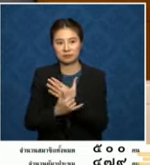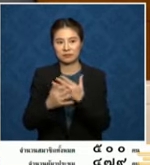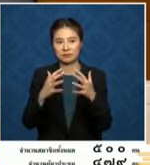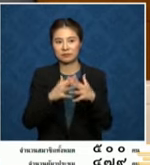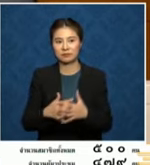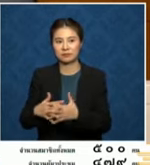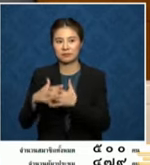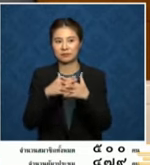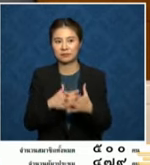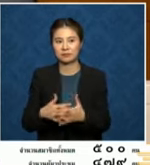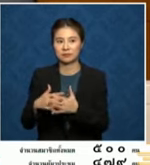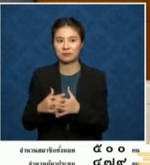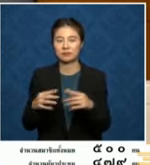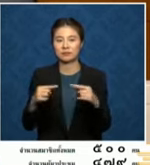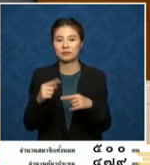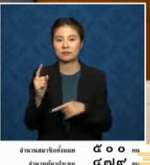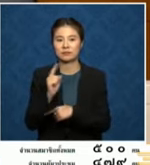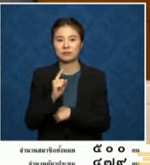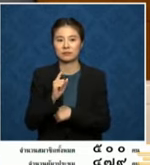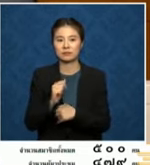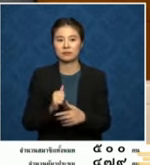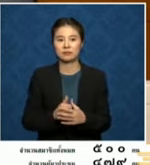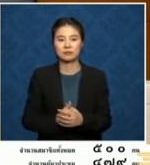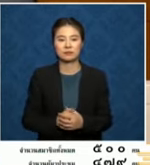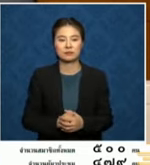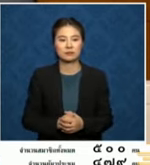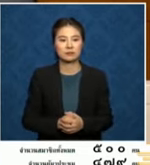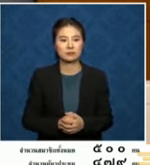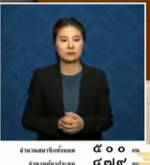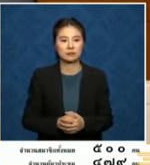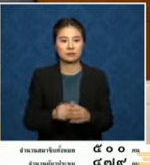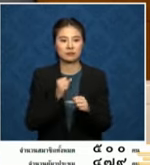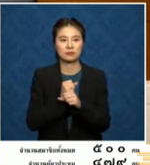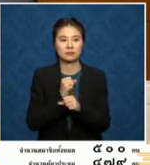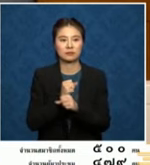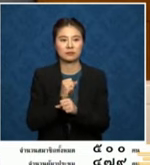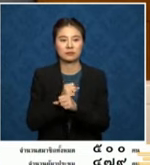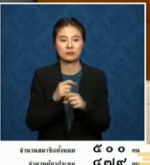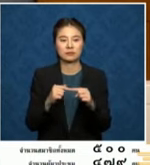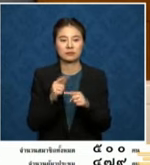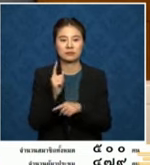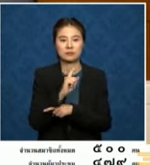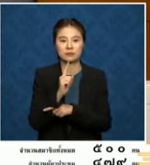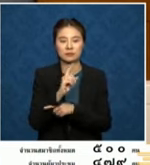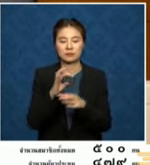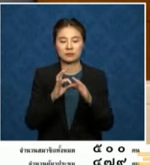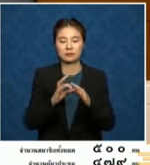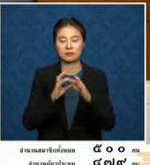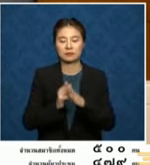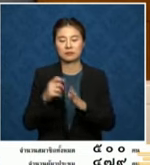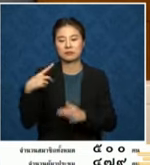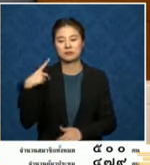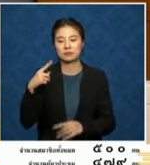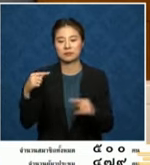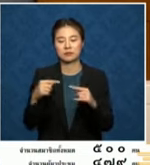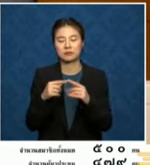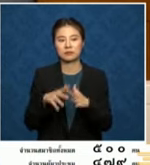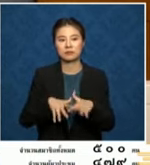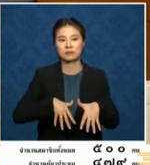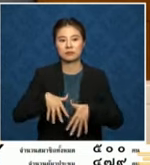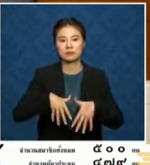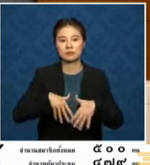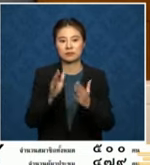าก็ตามและที่สำคัญสิ่งที่ท่านได้ปฏิบัติภารกิจนั้นเนี่ยเป็นการนำมาซึ่งประโยชน์กับพี่น้องประชาชน